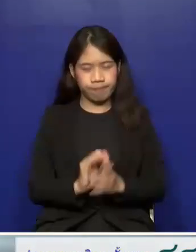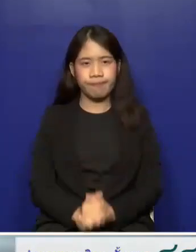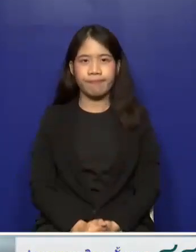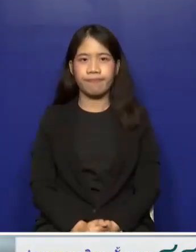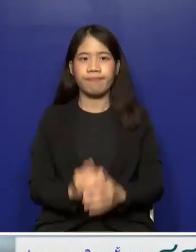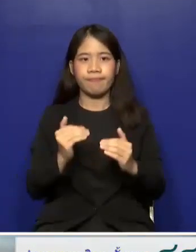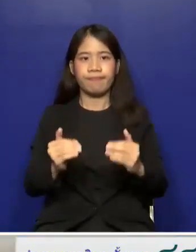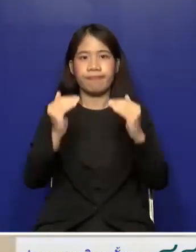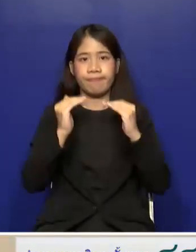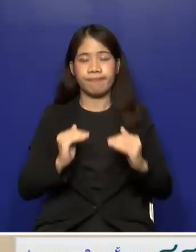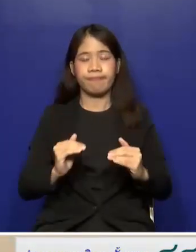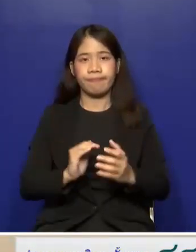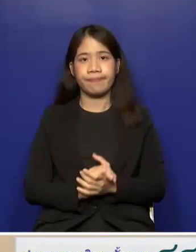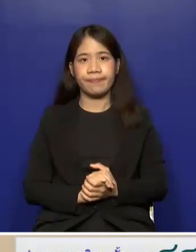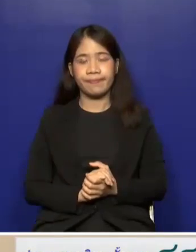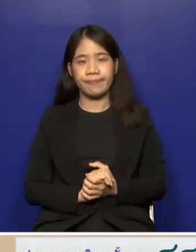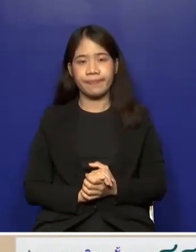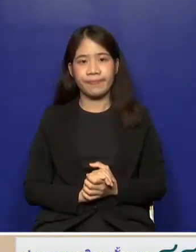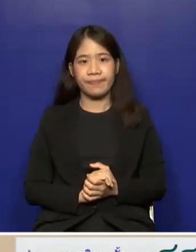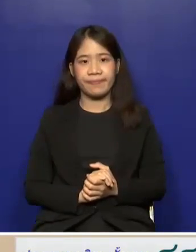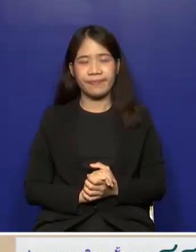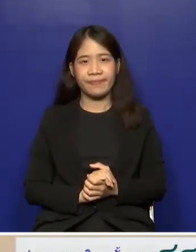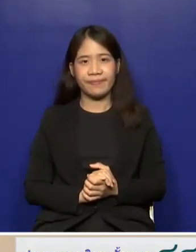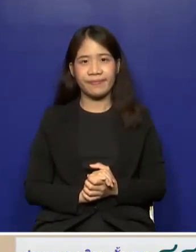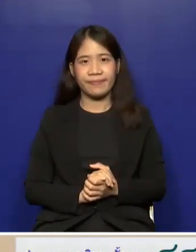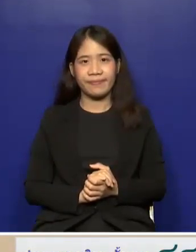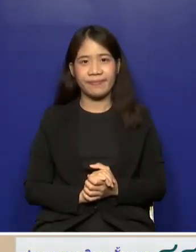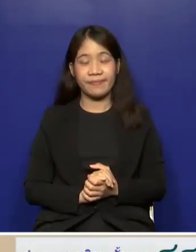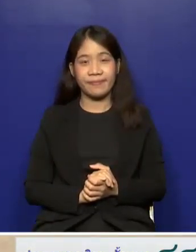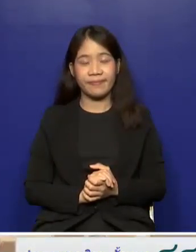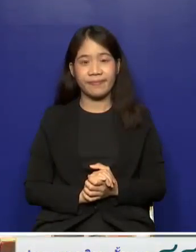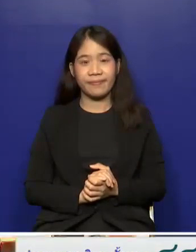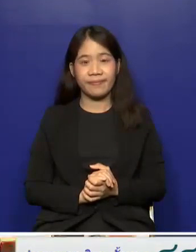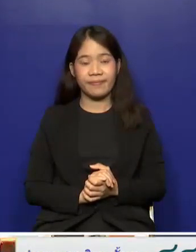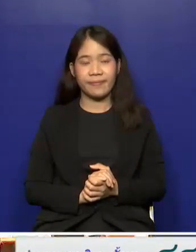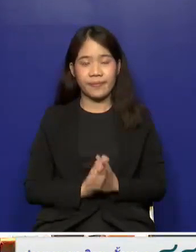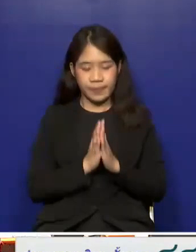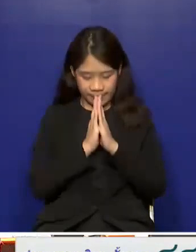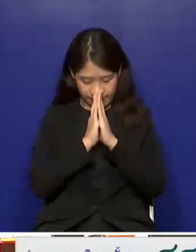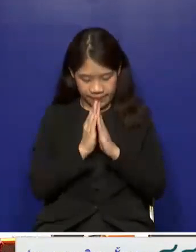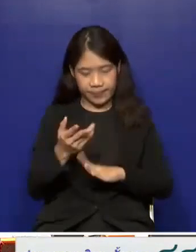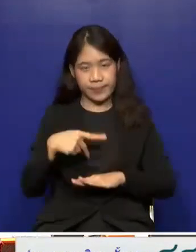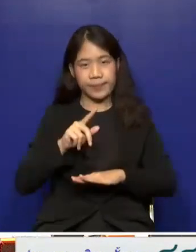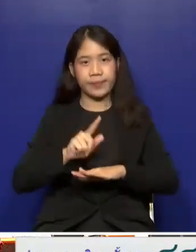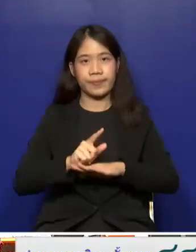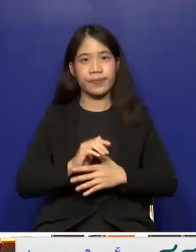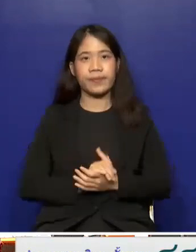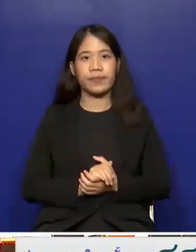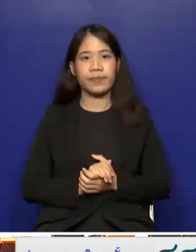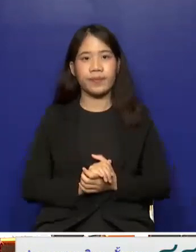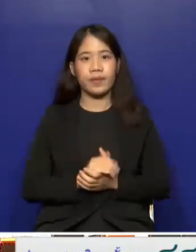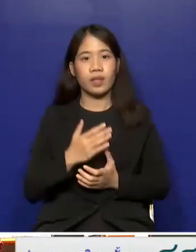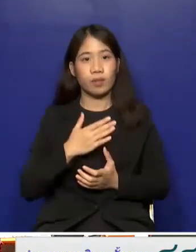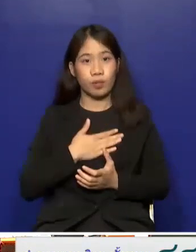ไปณนักทรชาบุญชัยอสวัด้คุทอสวัสด้านั ศัวเกีญถ้า inflammคhin insiderรัศ ce veรลด โ Sc